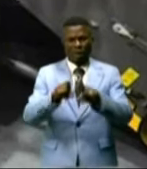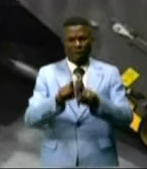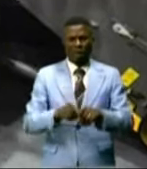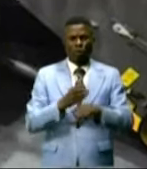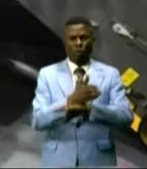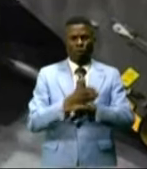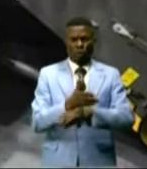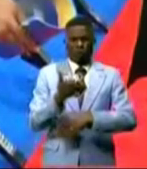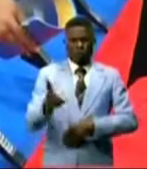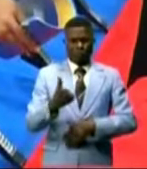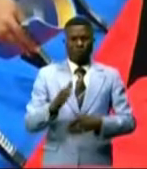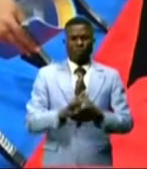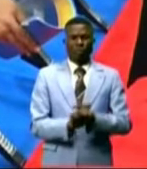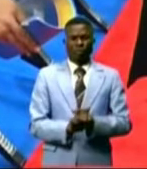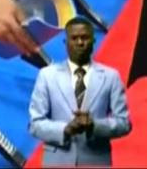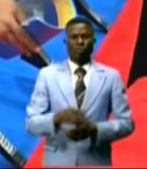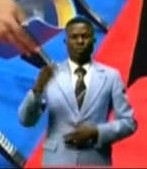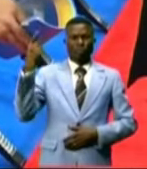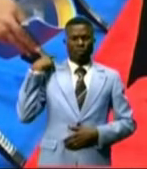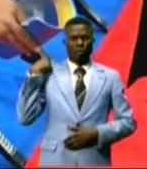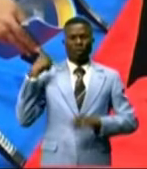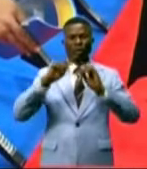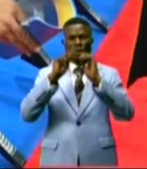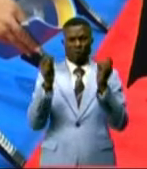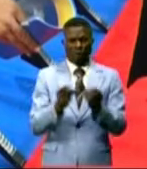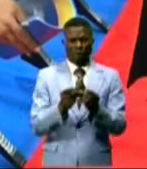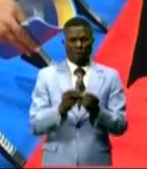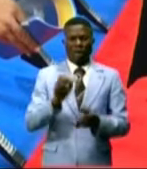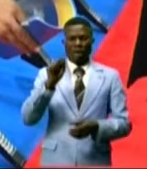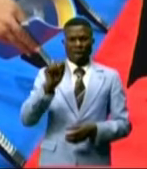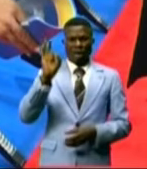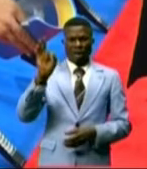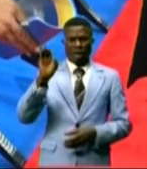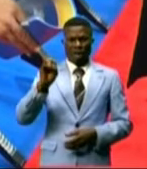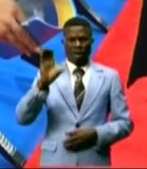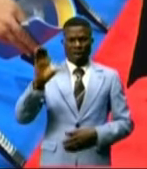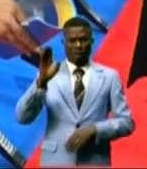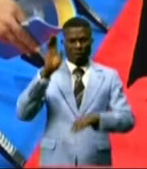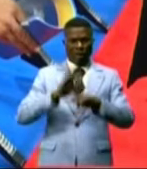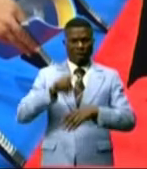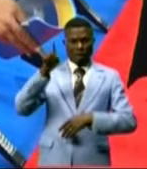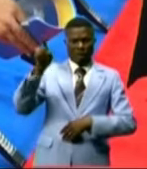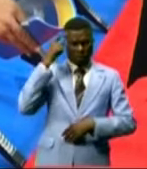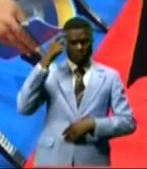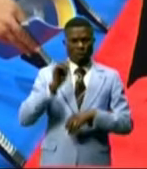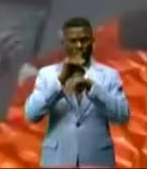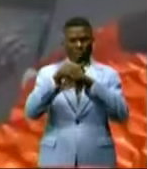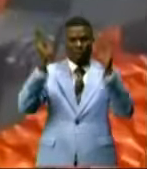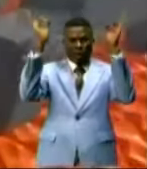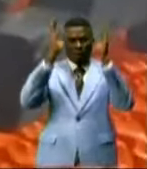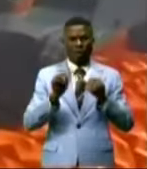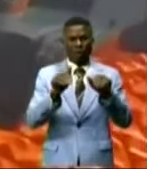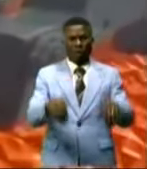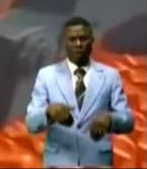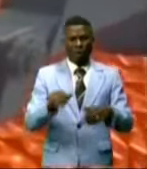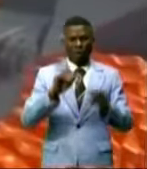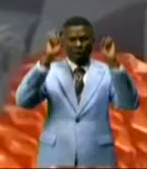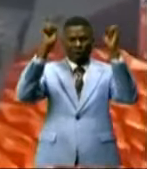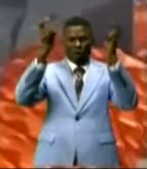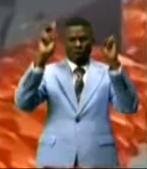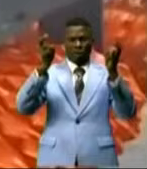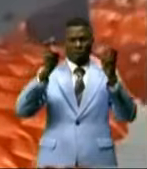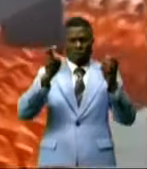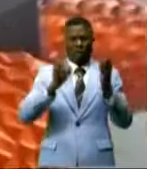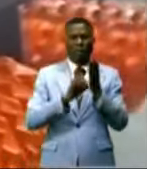L'honorable Aimé Pascal Mongo et la délégation de la FEC étaient en Turquie pour participer au forum agricole sous le thème «